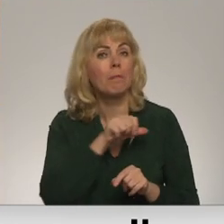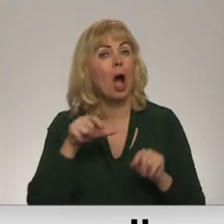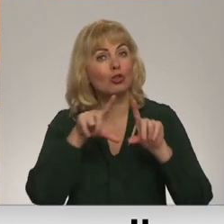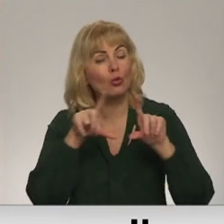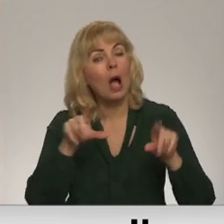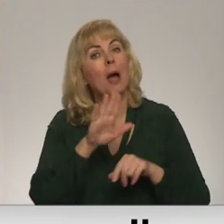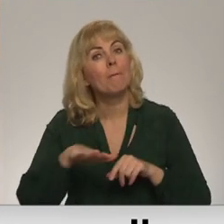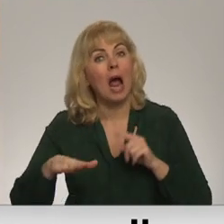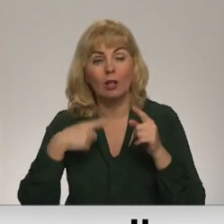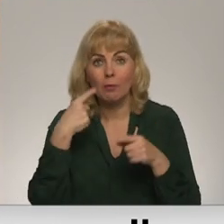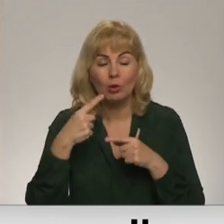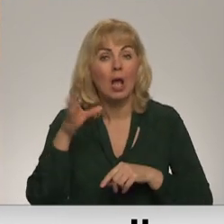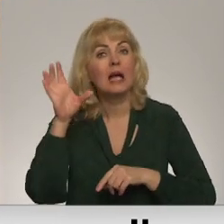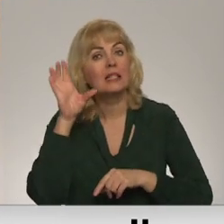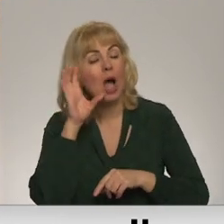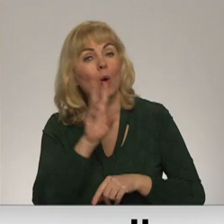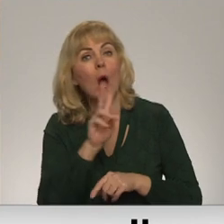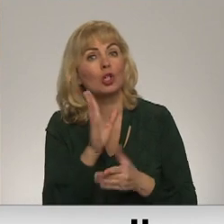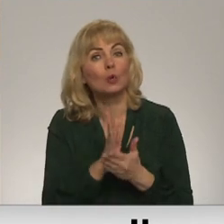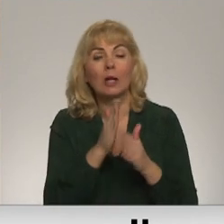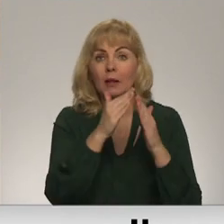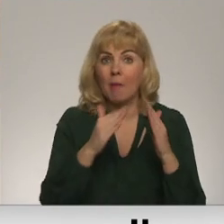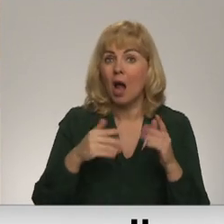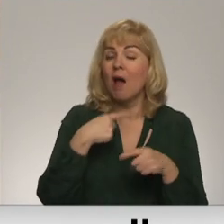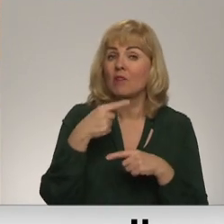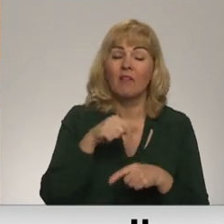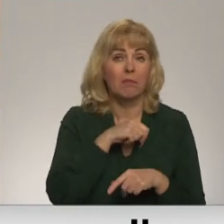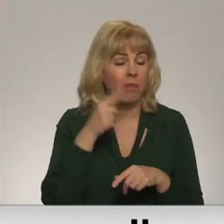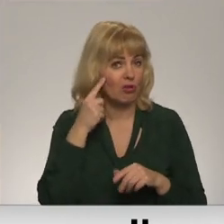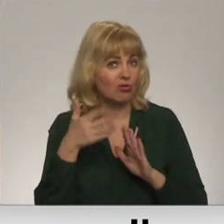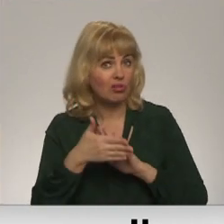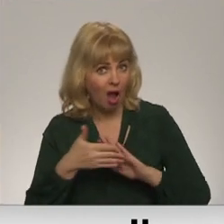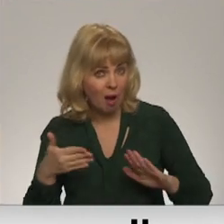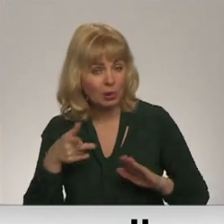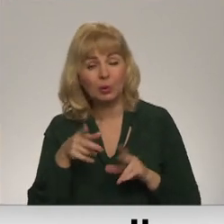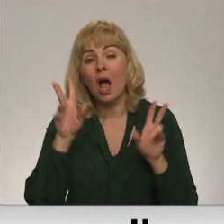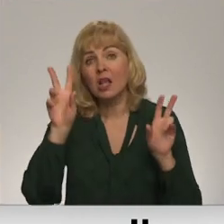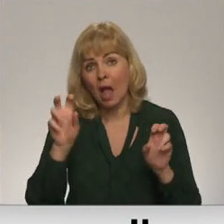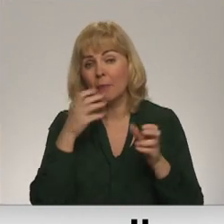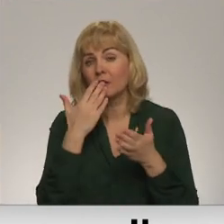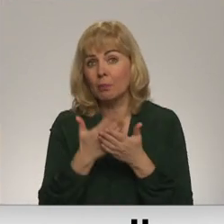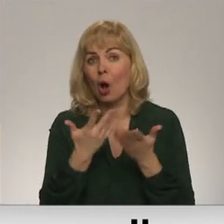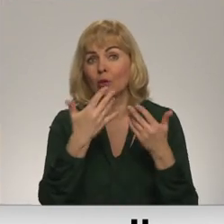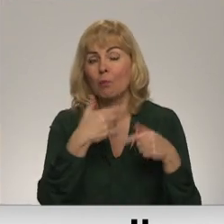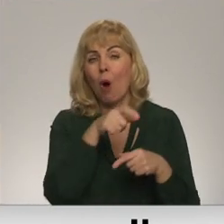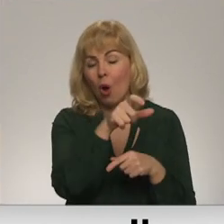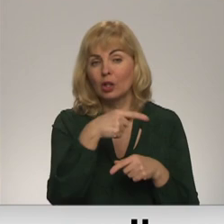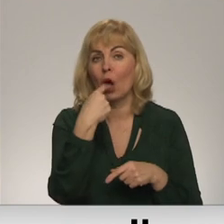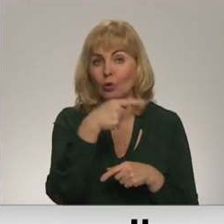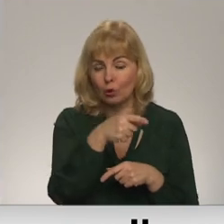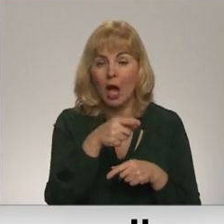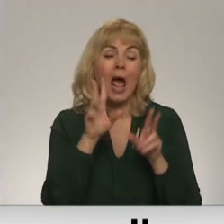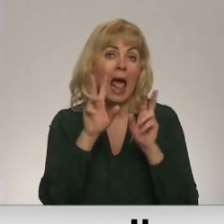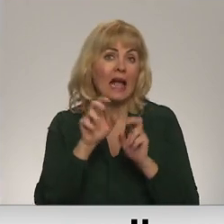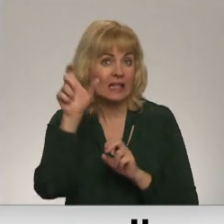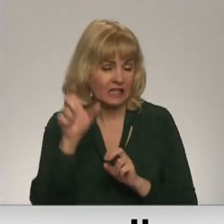bērniem ir jārunā, jo viņi saklausās to, kas notiek mājās, bet nevienmēr saprot. Šis temats parādījies arī politiķu retorikā un, kā skaidro